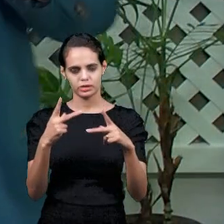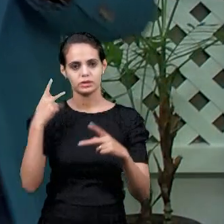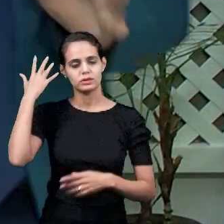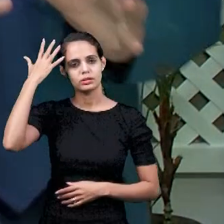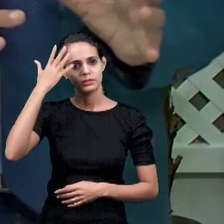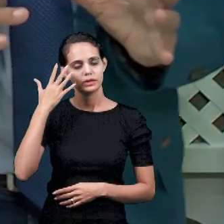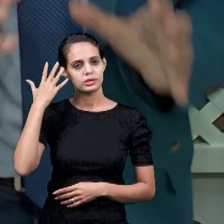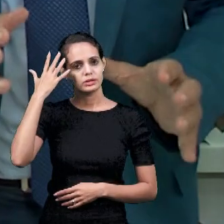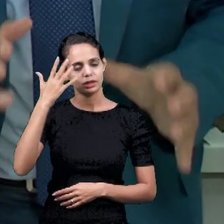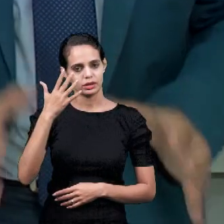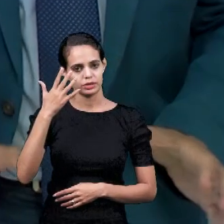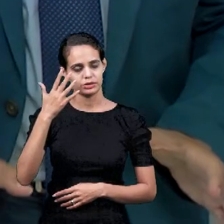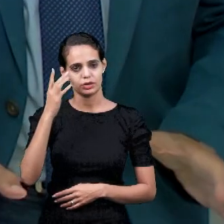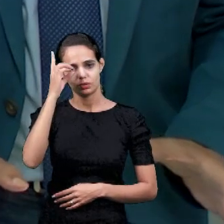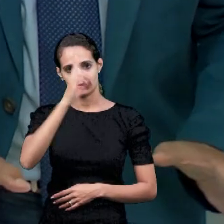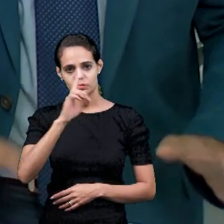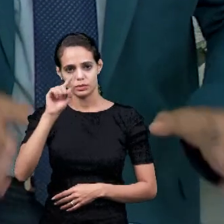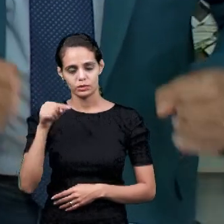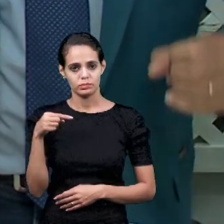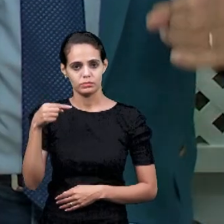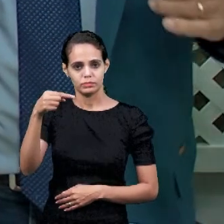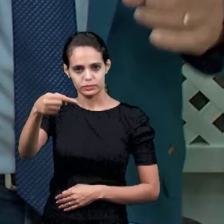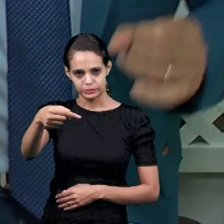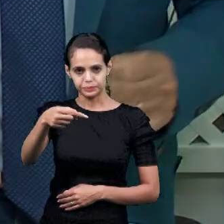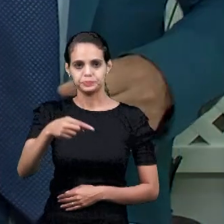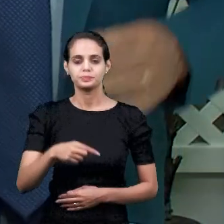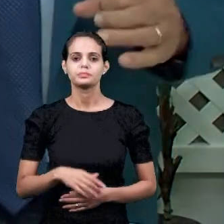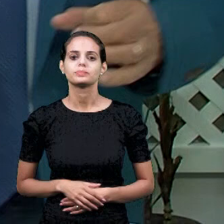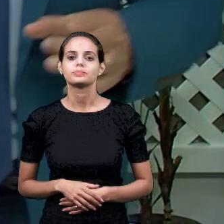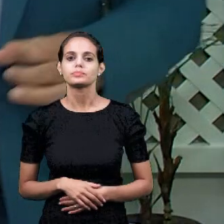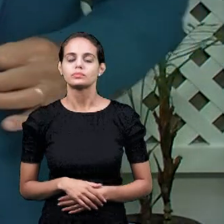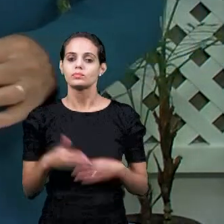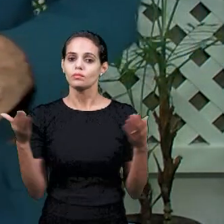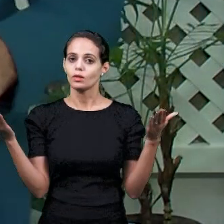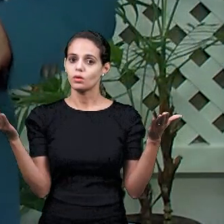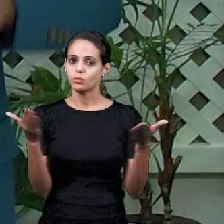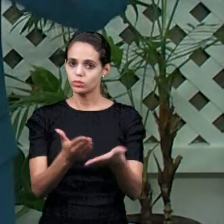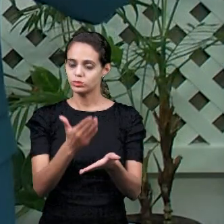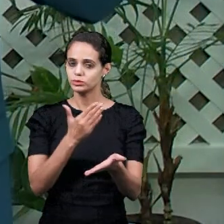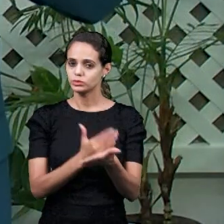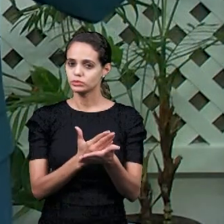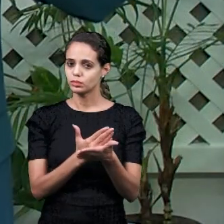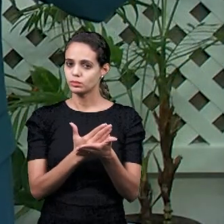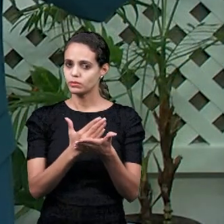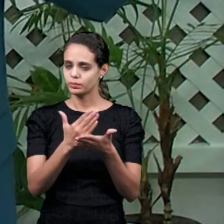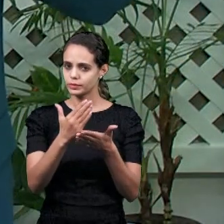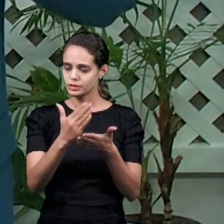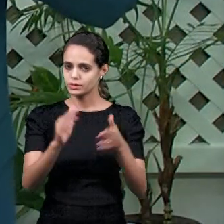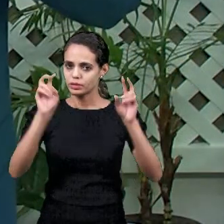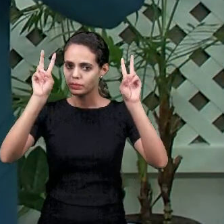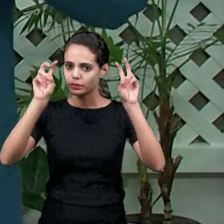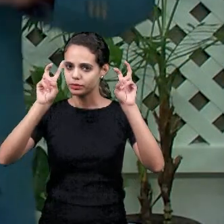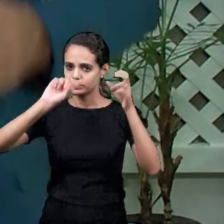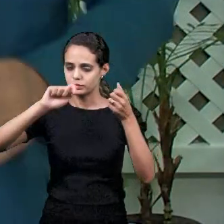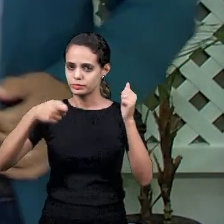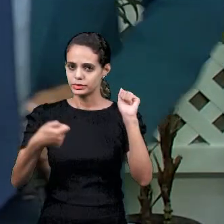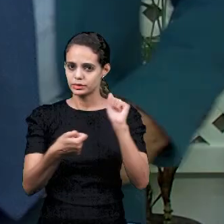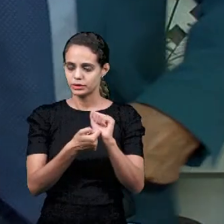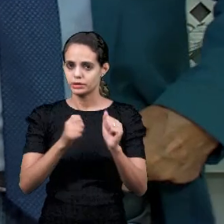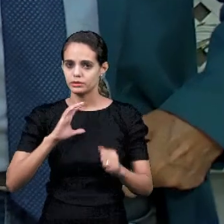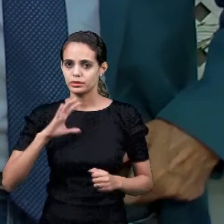prochain. Mais aujourd'hui, nous allons commencer donc le mystère du salut qui se trouve